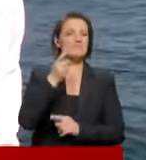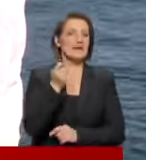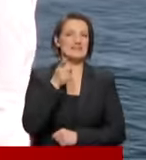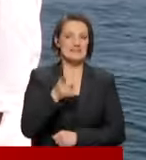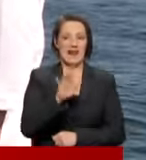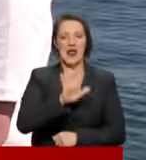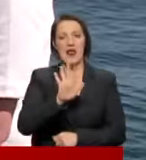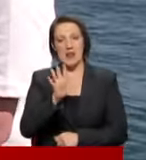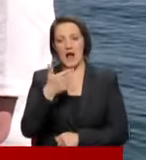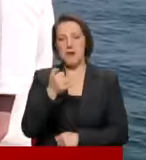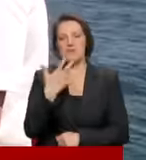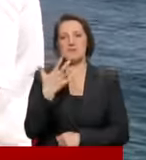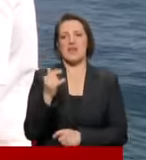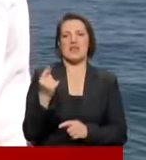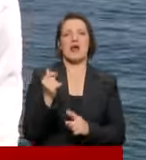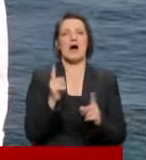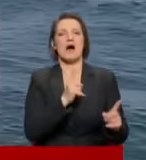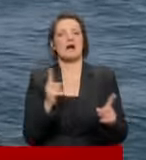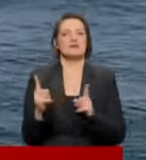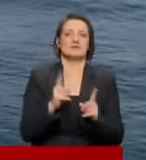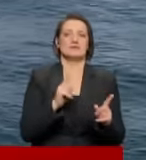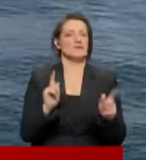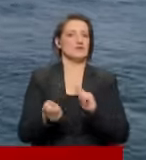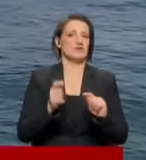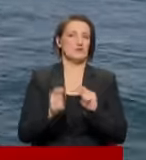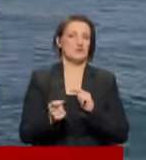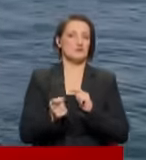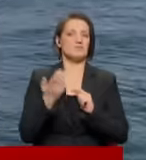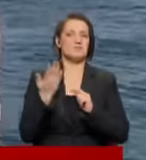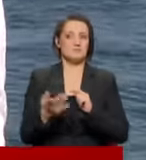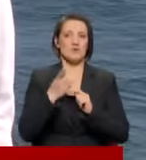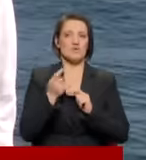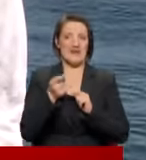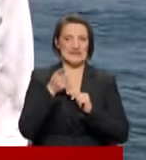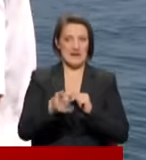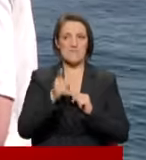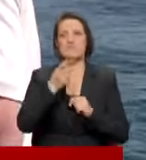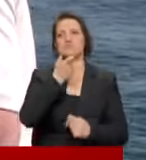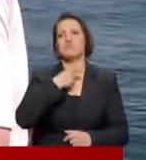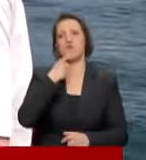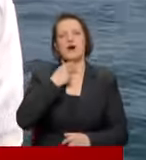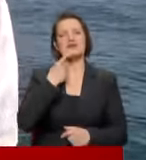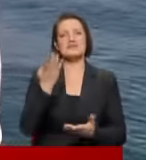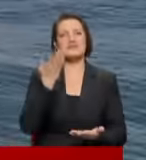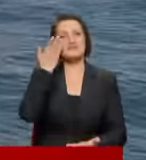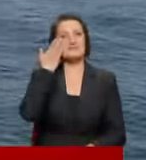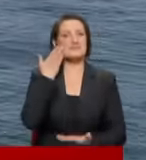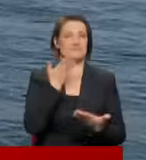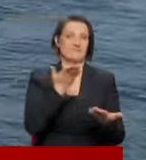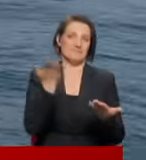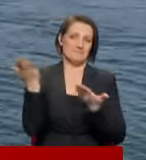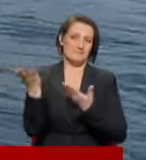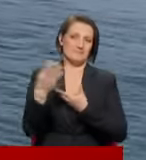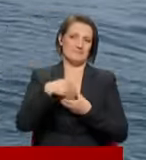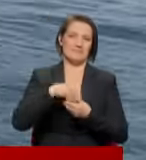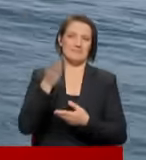fiyatı 50 ile 65 lira arasında değişiyor. Tabii bu fiyata Boğaz'ın eşsiz manzarası da